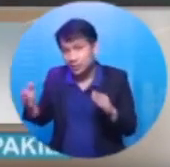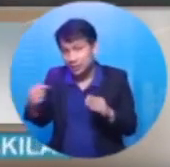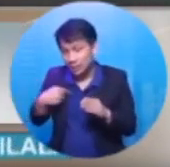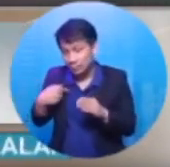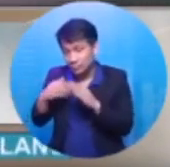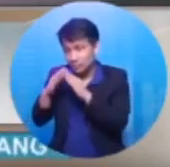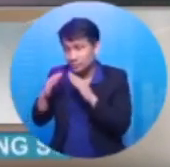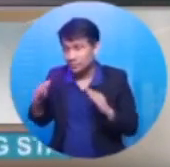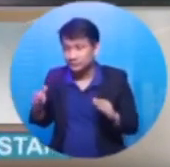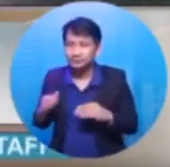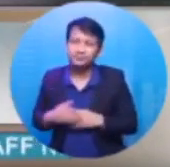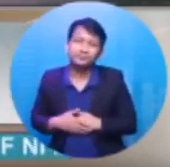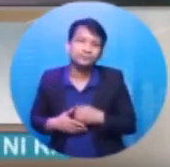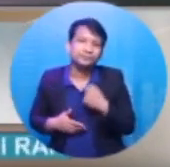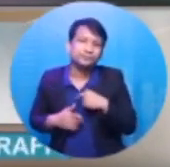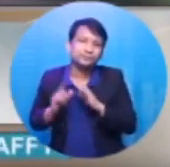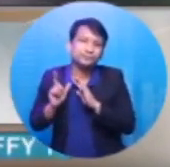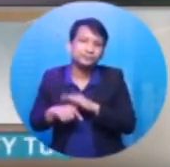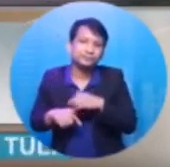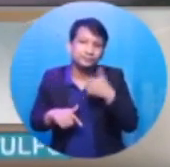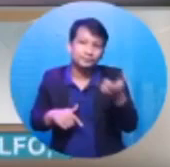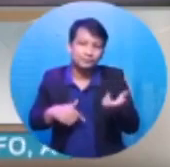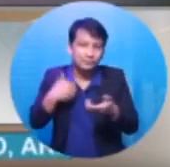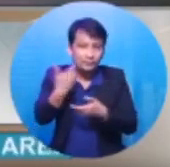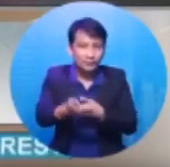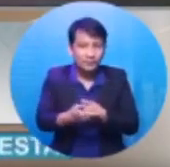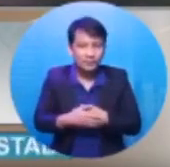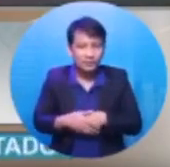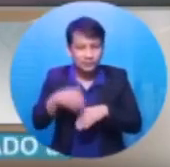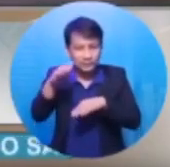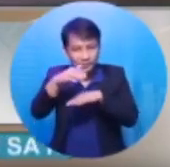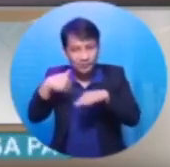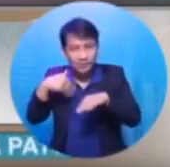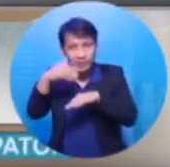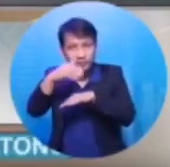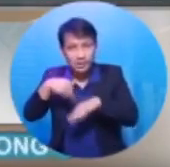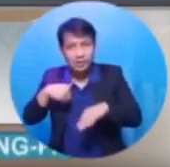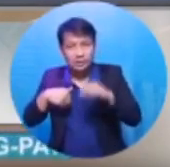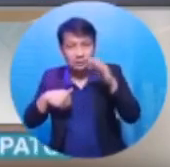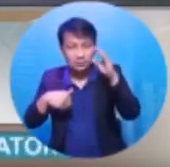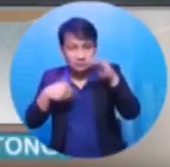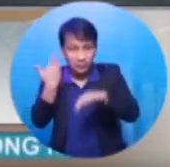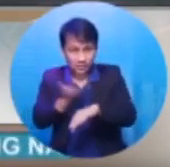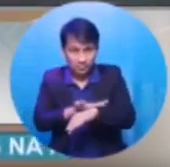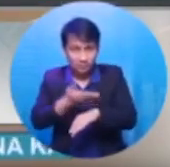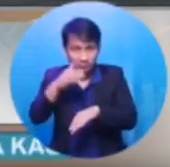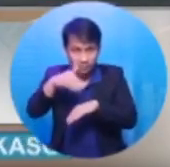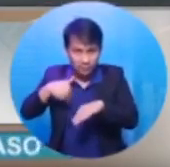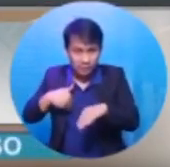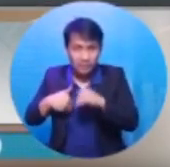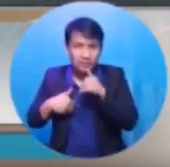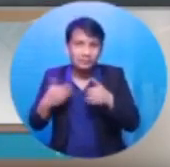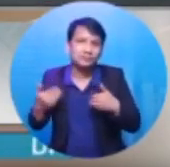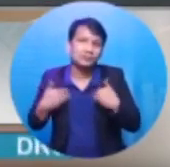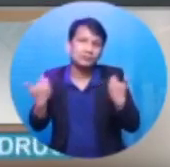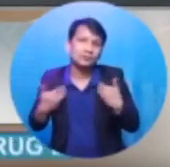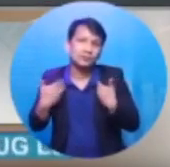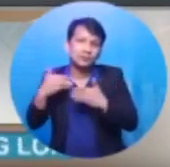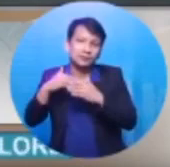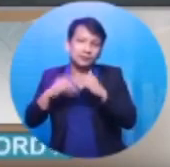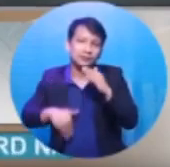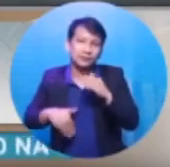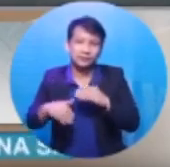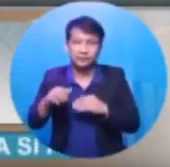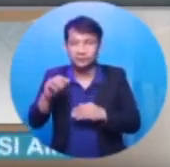bahay. Tapos po, napunta po ako dun sa taas ng buhangin na tinatawag ko yung mga anak kong dalawang anak, sir, minor data, mga bata pa, pinutaon